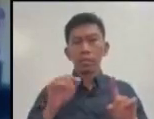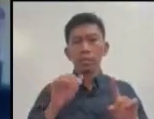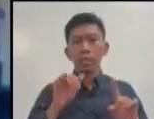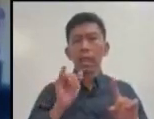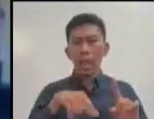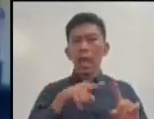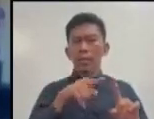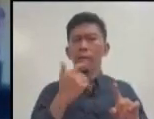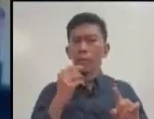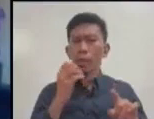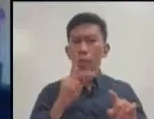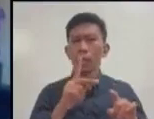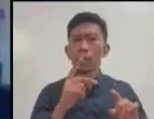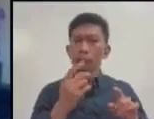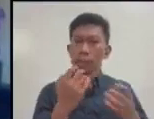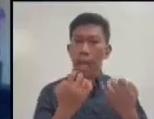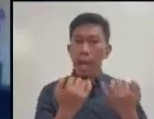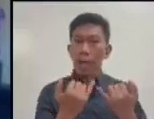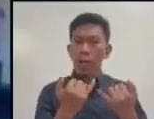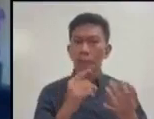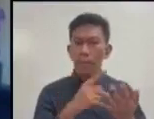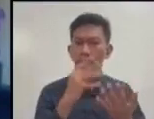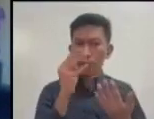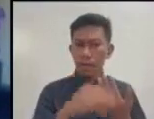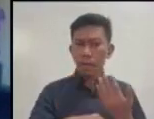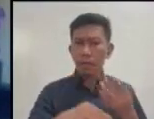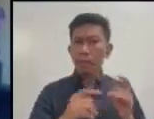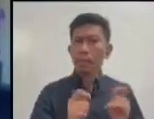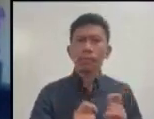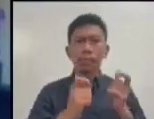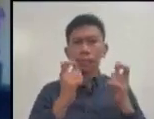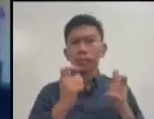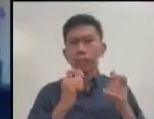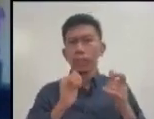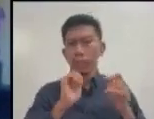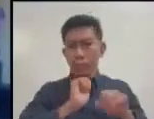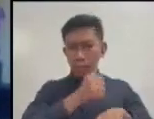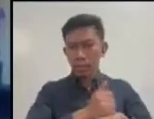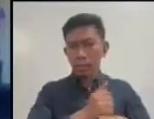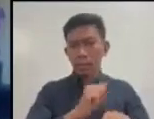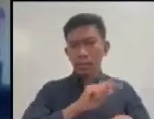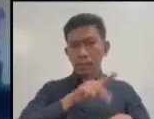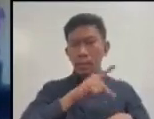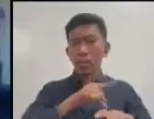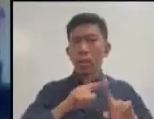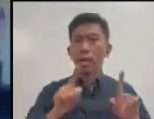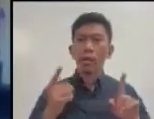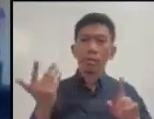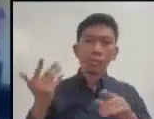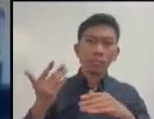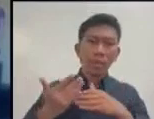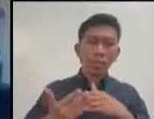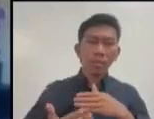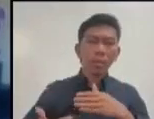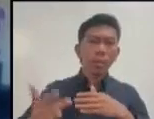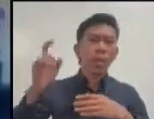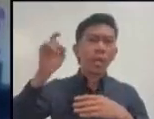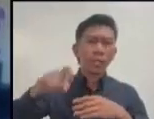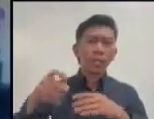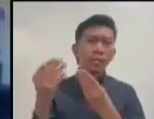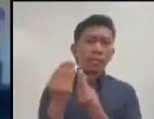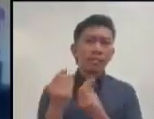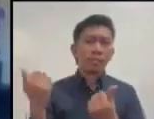programa, sistema na kailangan ma-install dito sa ating bansa. Pero may kailangan pa rin talaga tayong i-address na napakalaking volume pa